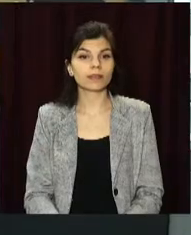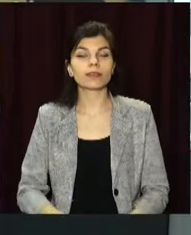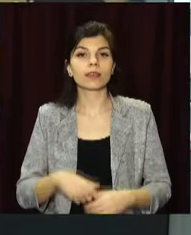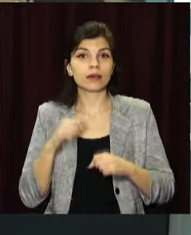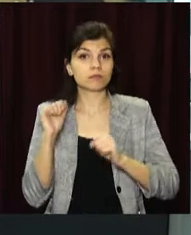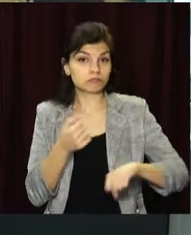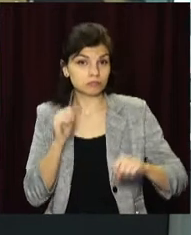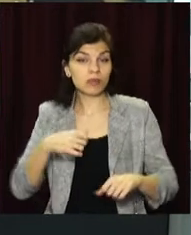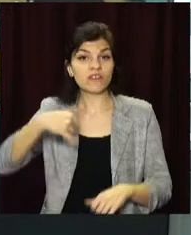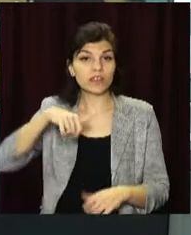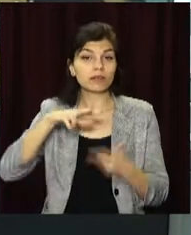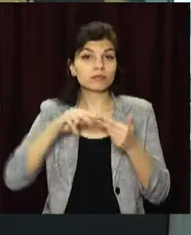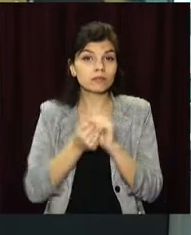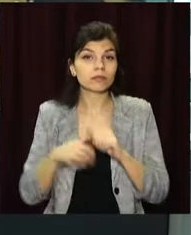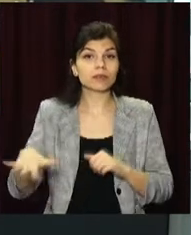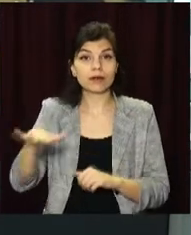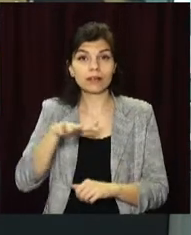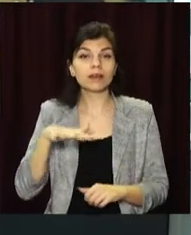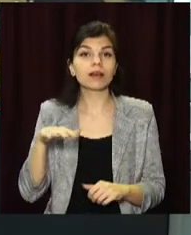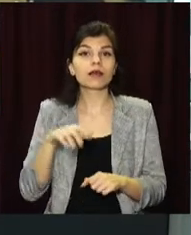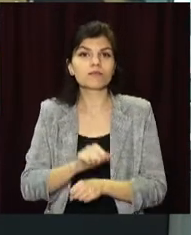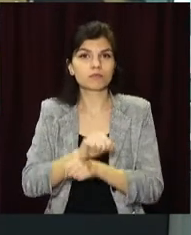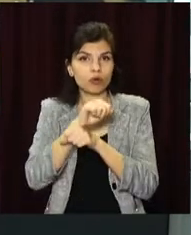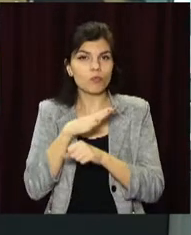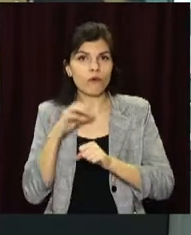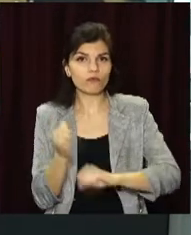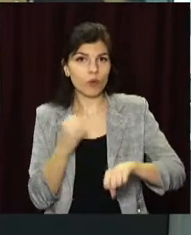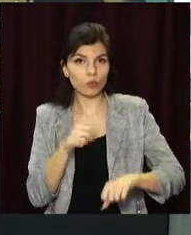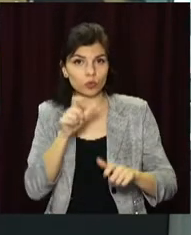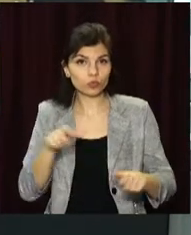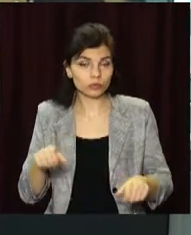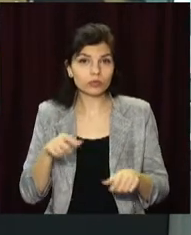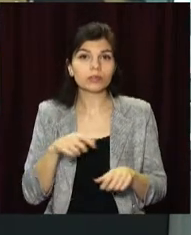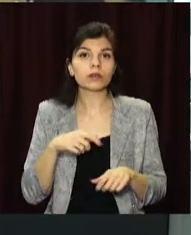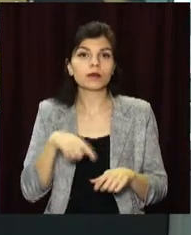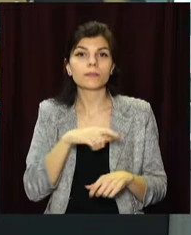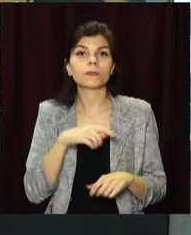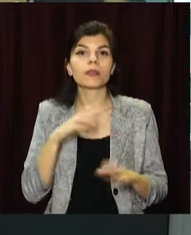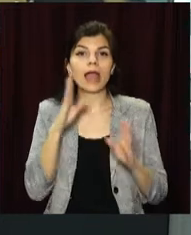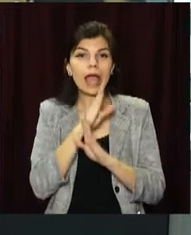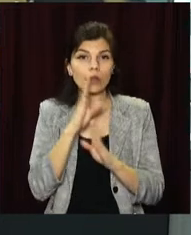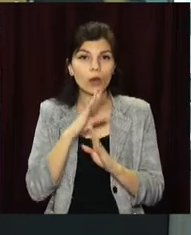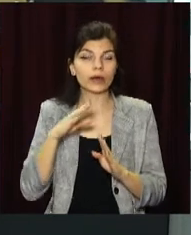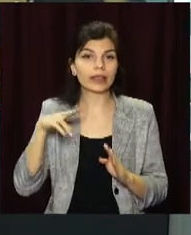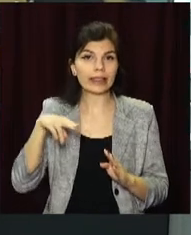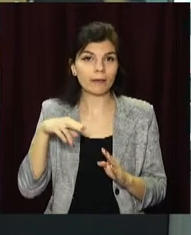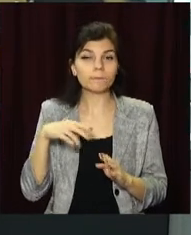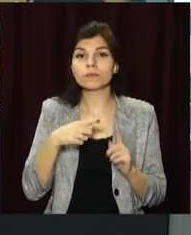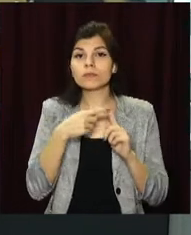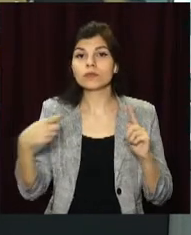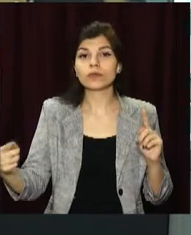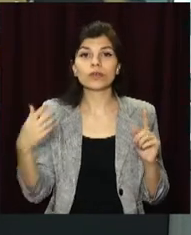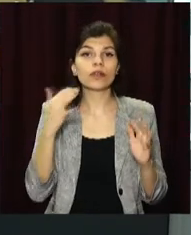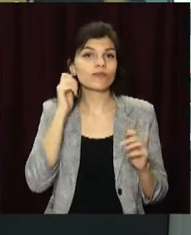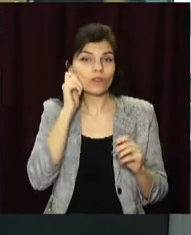З мітлами та відрами у Кам'янському під будівлею міськради мітингували двірники. Це працівники підприємства «Екологія Д», яке протягом